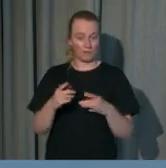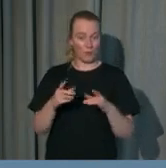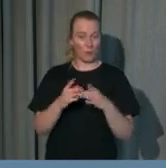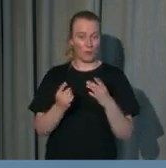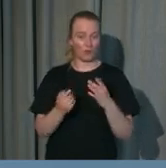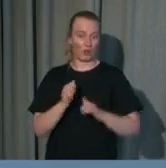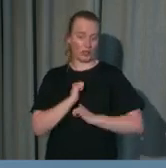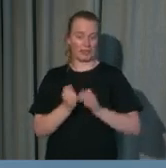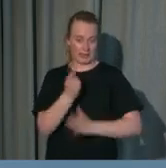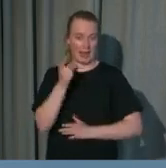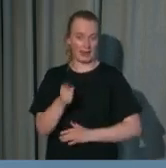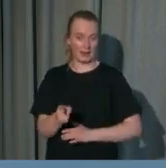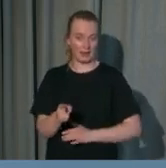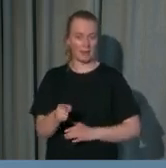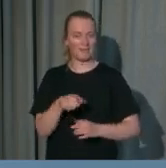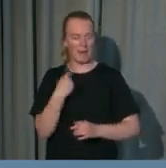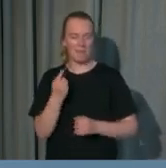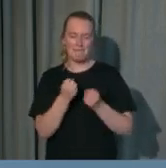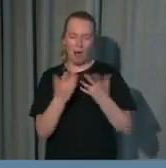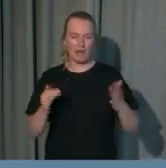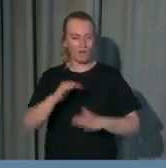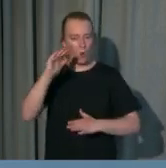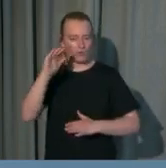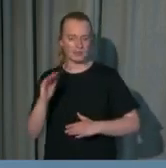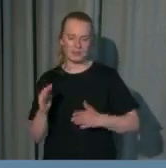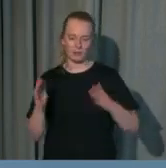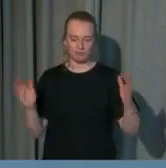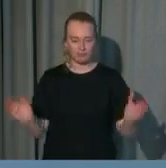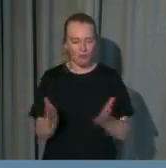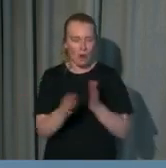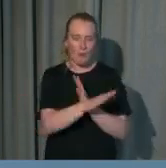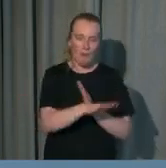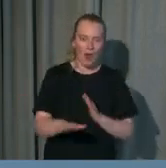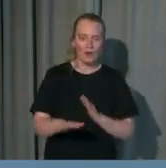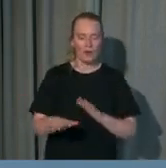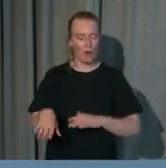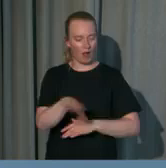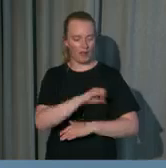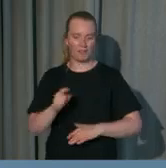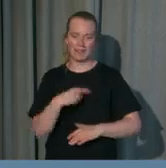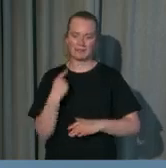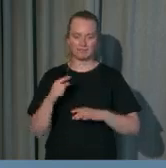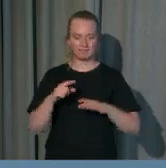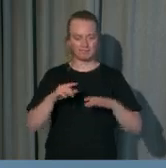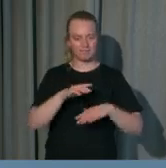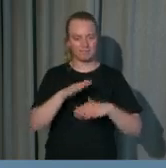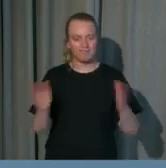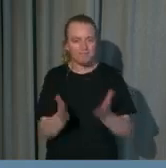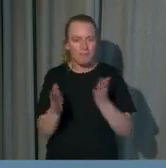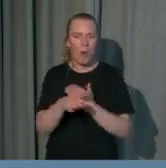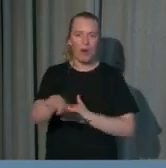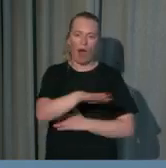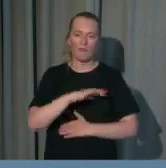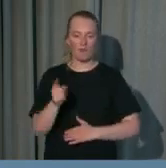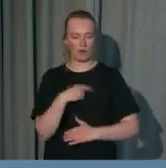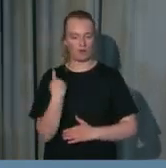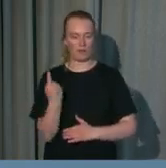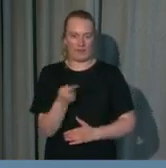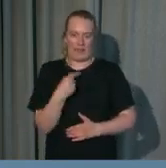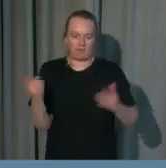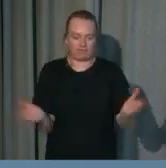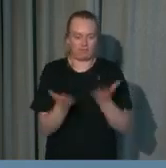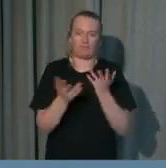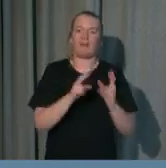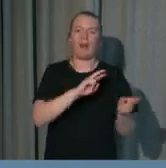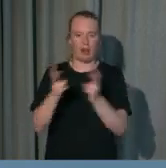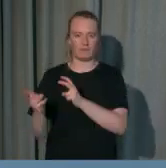mange som tar vare på hverandre i landet vårt. Mange voksne som tar vare på barn. Barn flinke til å ta vare på voksne. Vi tar vare på hverandre. Så jeg ønsker at barn